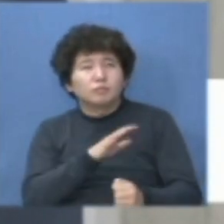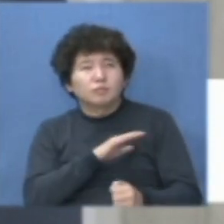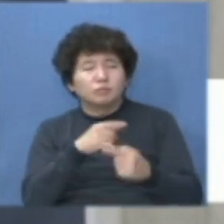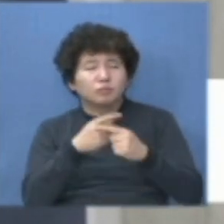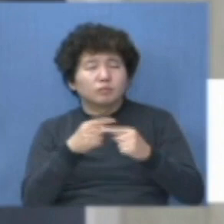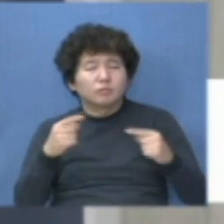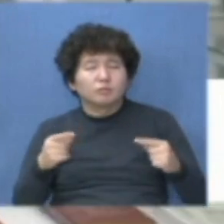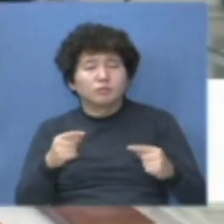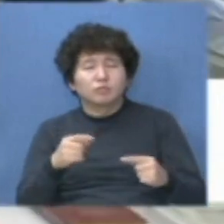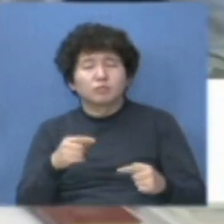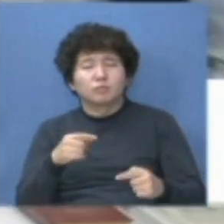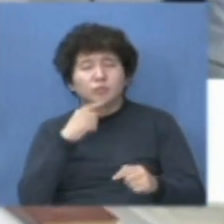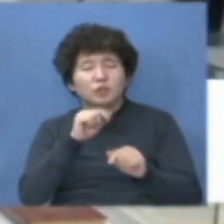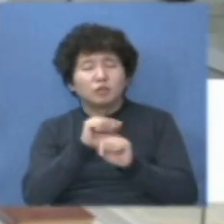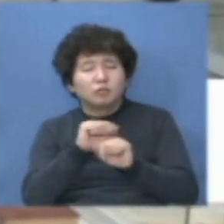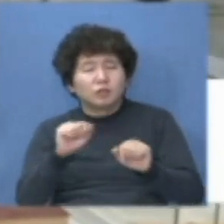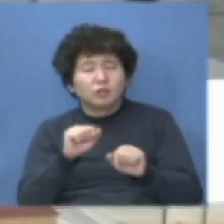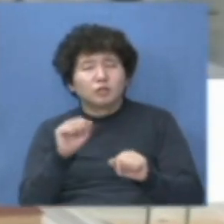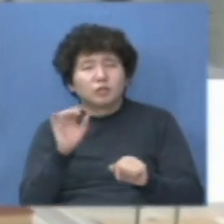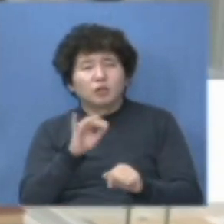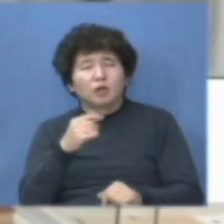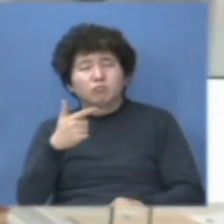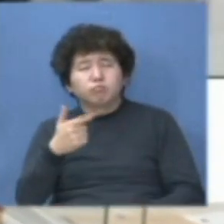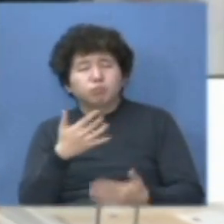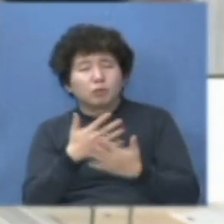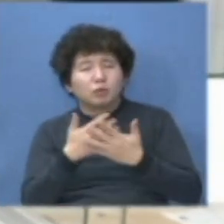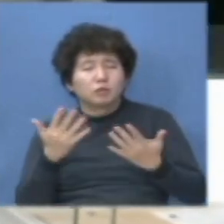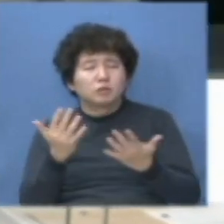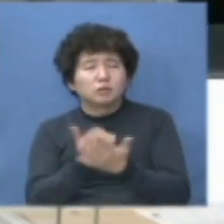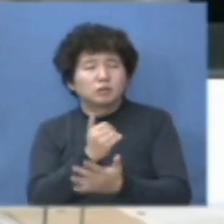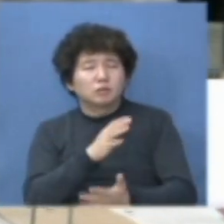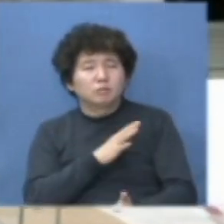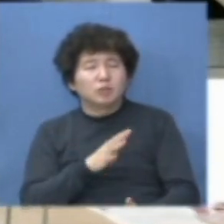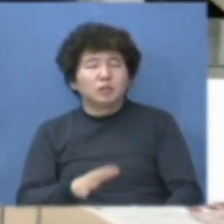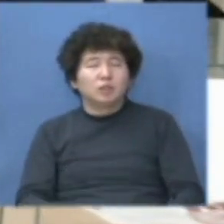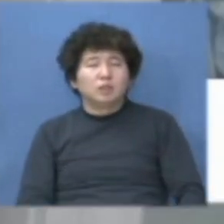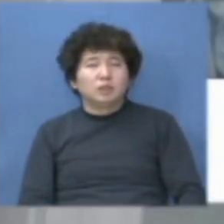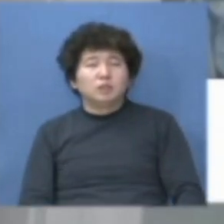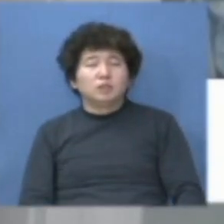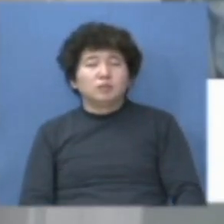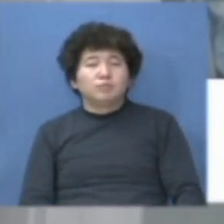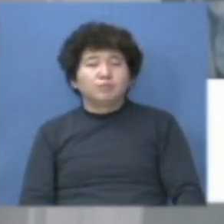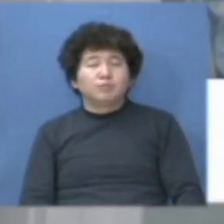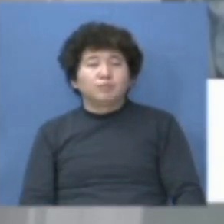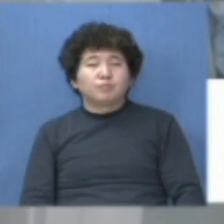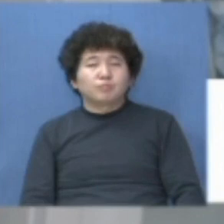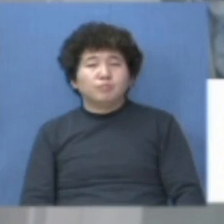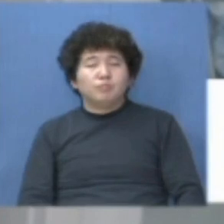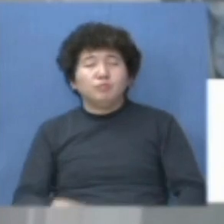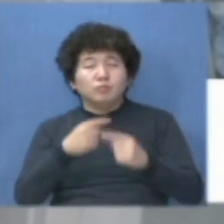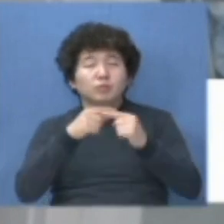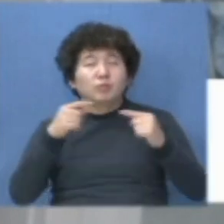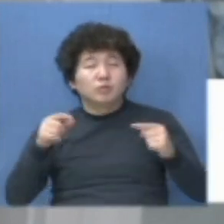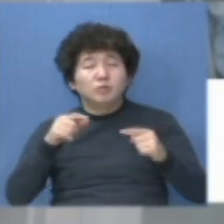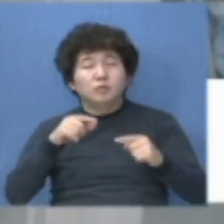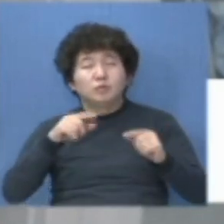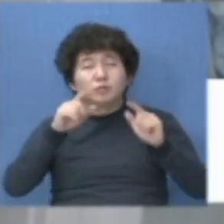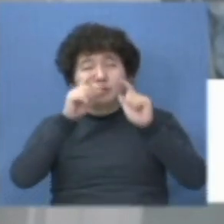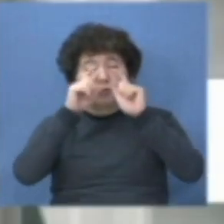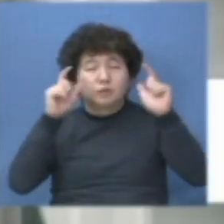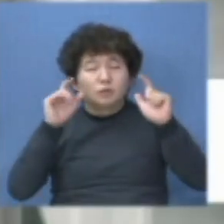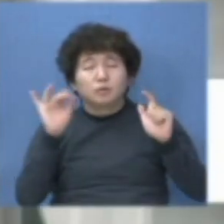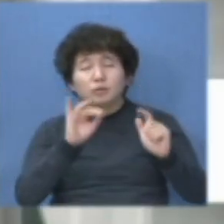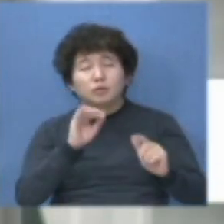қару-жарақтар тәркіленді. Аталған бастама игі жалғасын таппақ. Департамент қызметкерлері қаланың өзге мектептері мен жоғары оқу